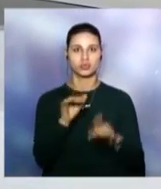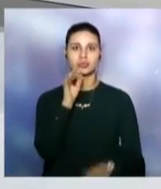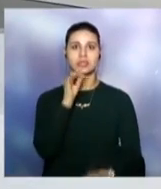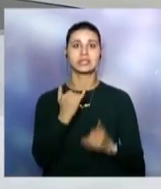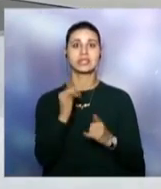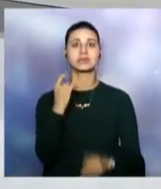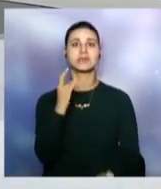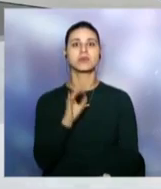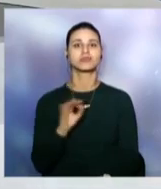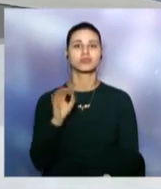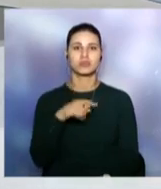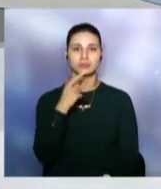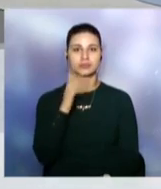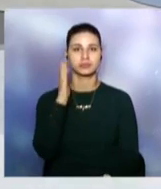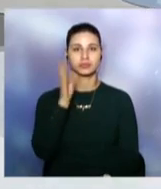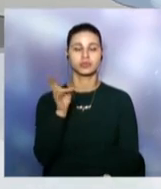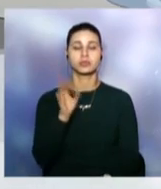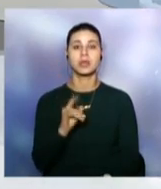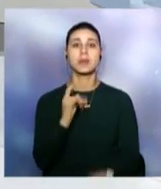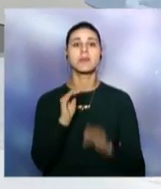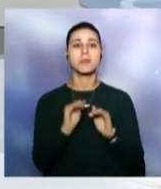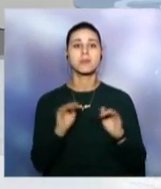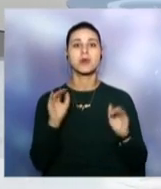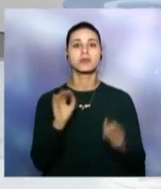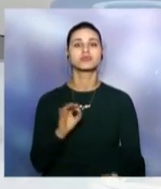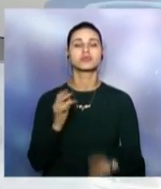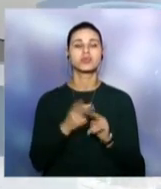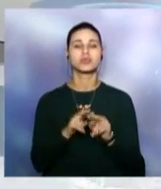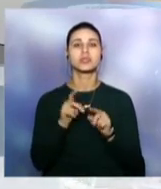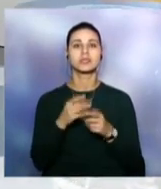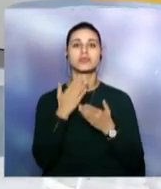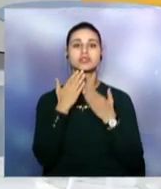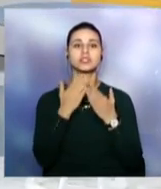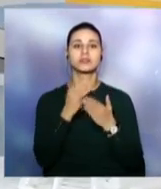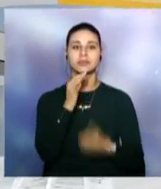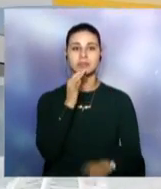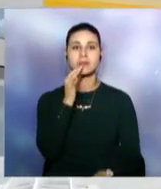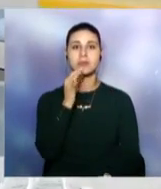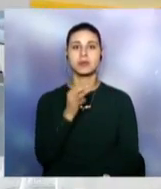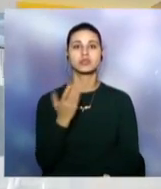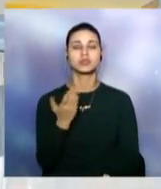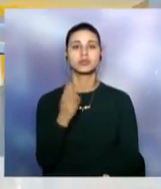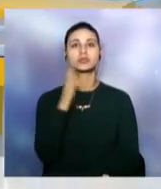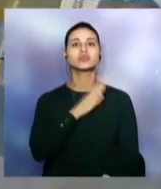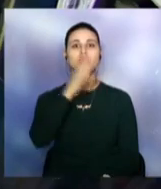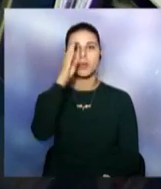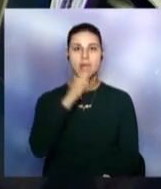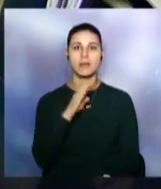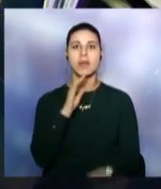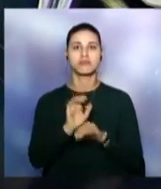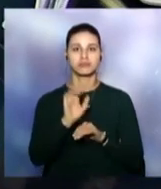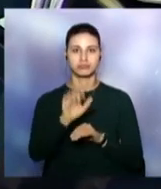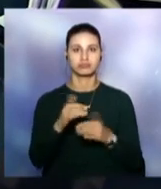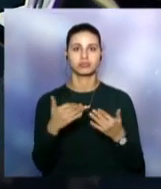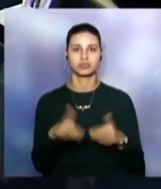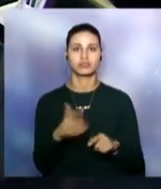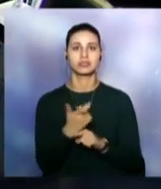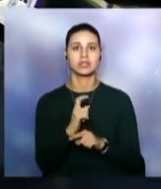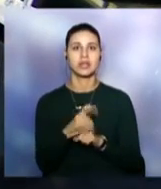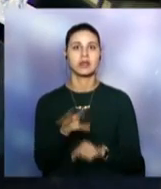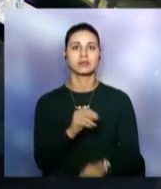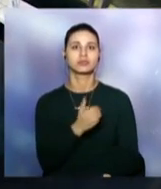ბავშვებზე ვსაუბრობთ, მაგრამ ბავშვებზე ვსაუბრობთ იმ კითხვებზე პასუხად, რომელიც მშობლებმა გამოგვიგზავნეს და ძალიან დიდი ხანი